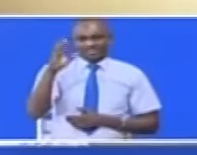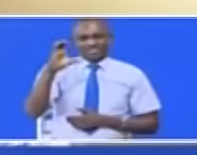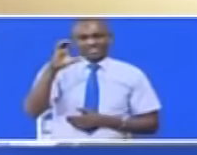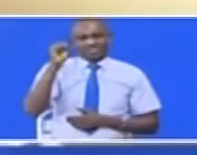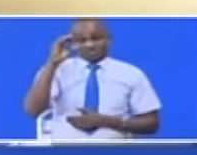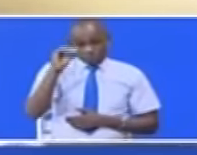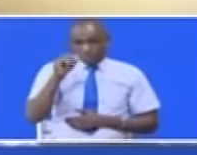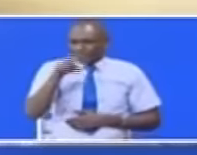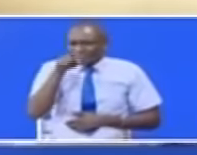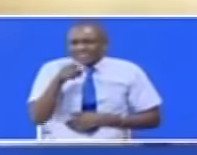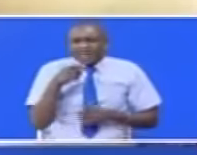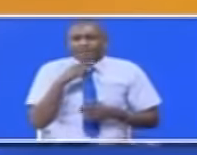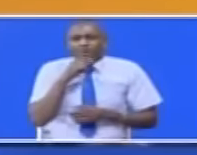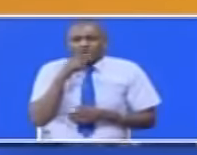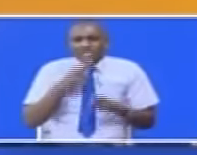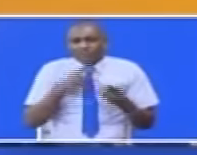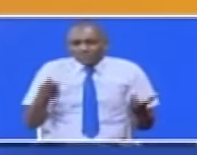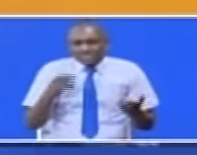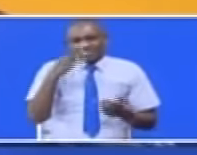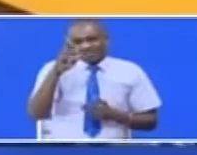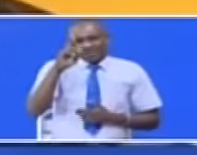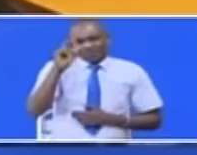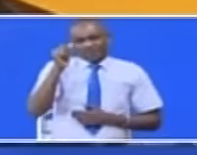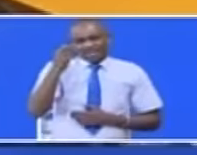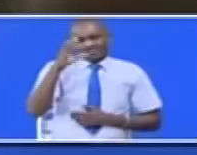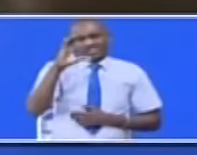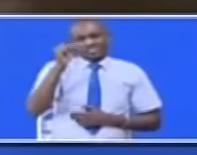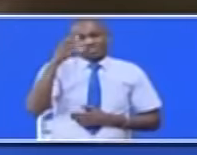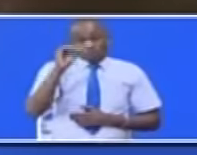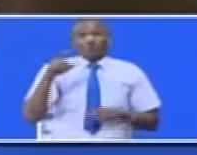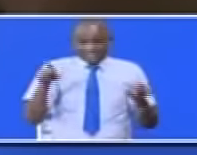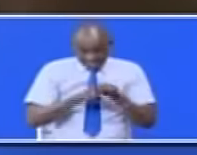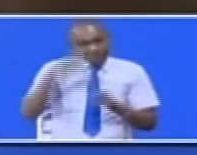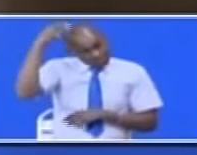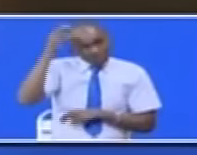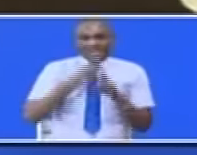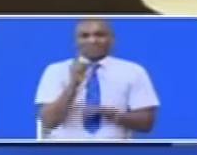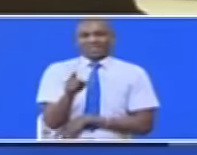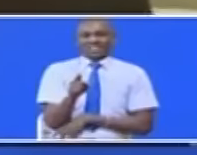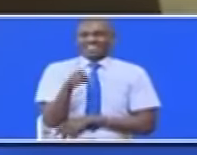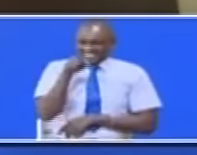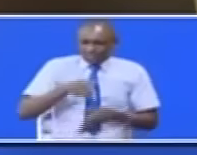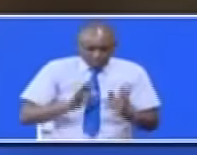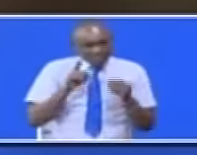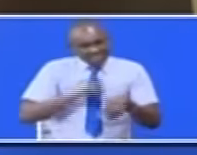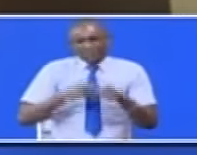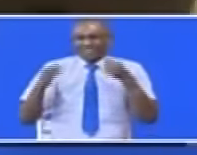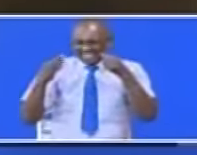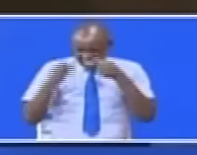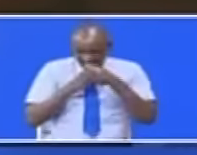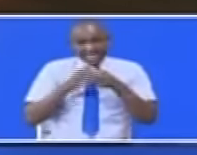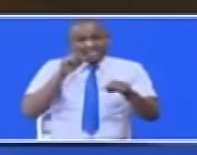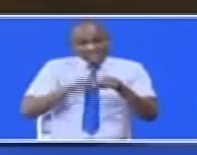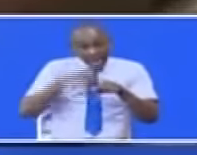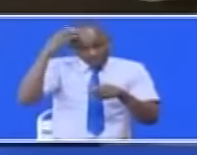shra shamra kuwa mtoto huyo ametajwa jina Mario Francisco yaani Papa Francis m Huy alizaliwa saa Che baada ya kuwasili